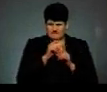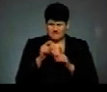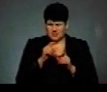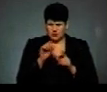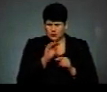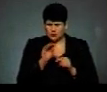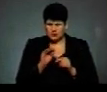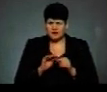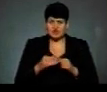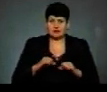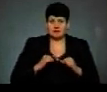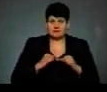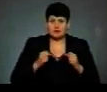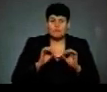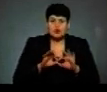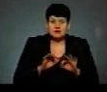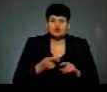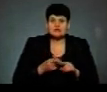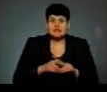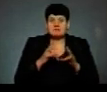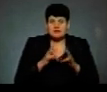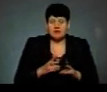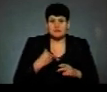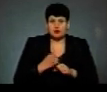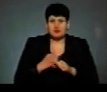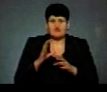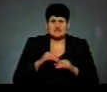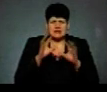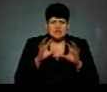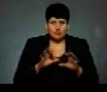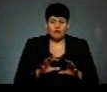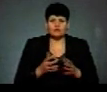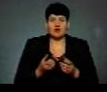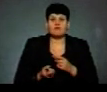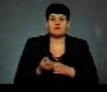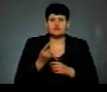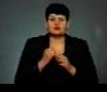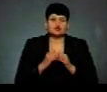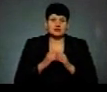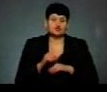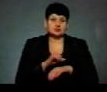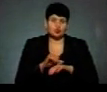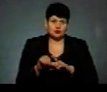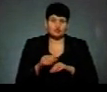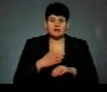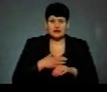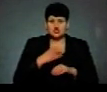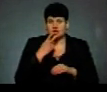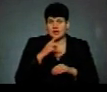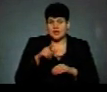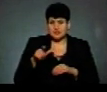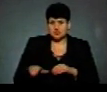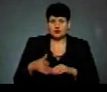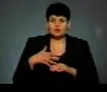намагався якось пояснити, що це сталася біда, але ми робили все за законом і так далі. А виявилося, що часто за кордоном, от, до речі, наші глядачі так само